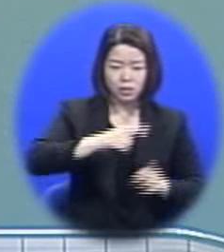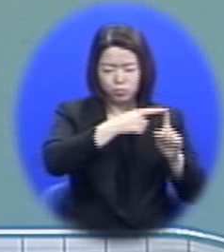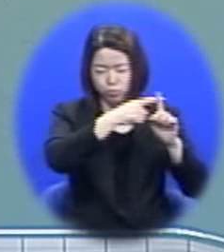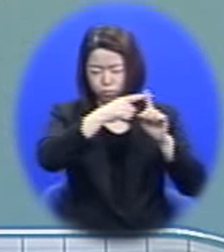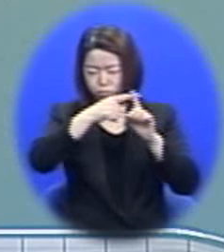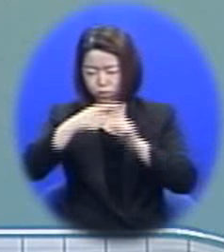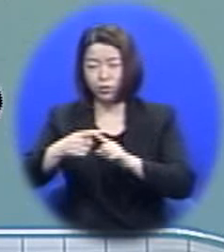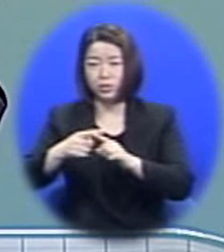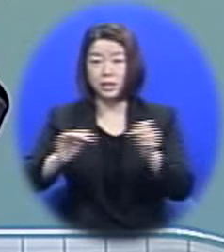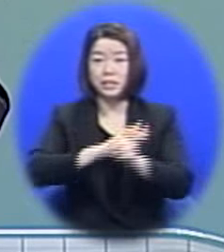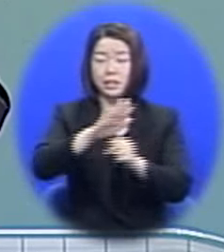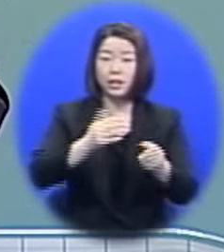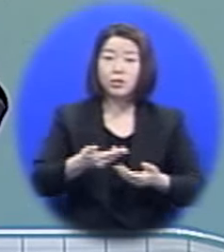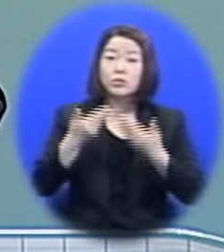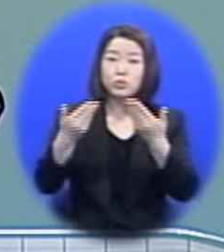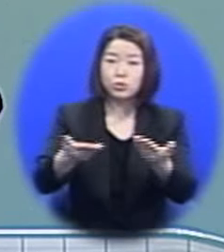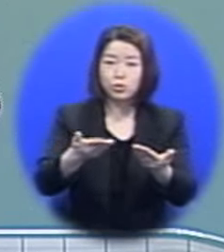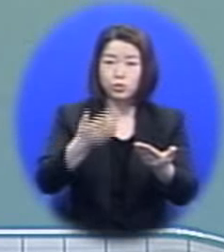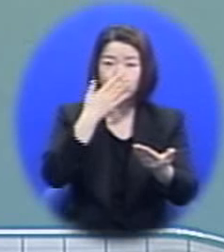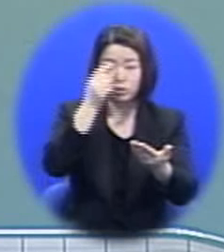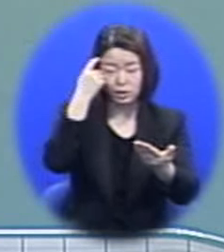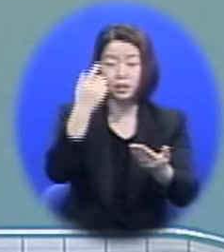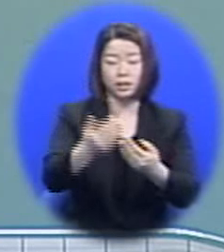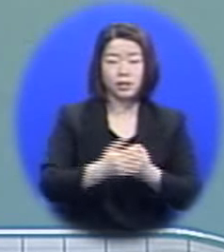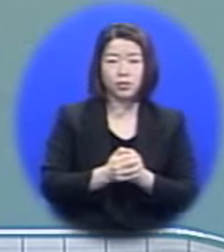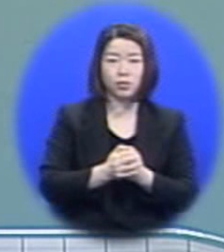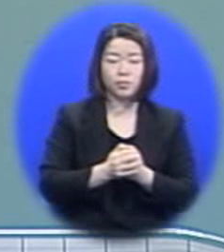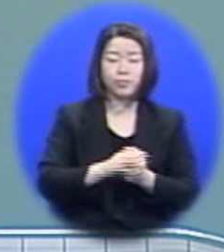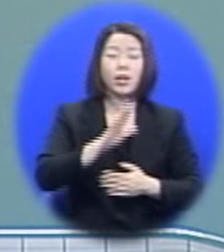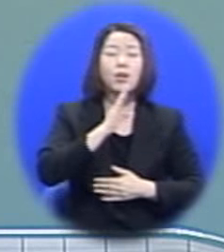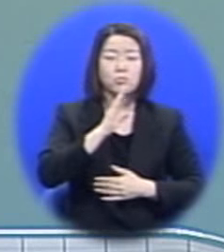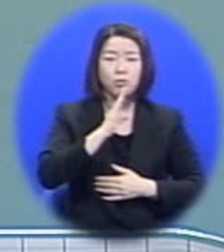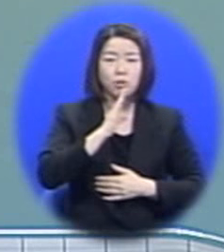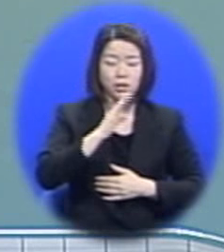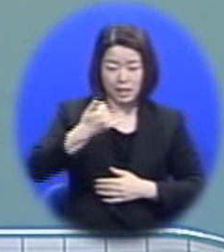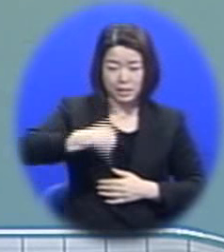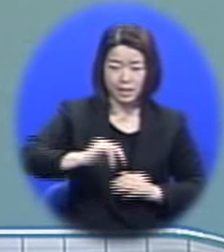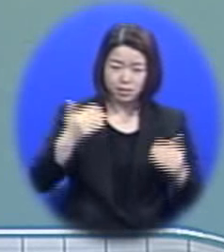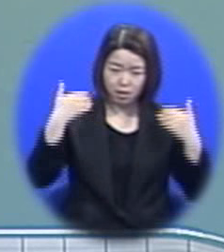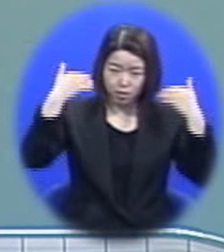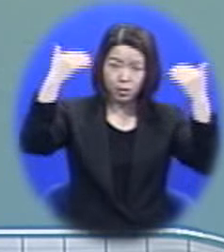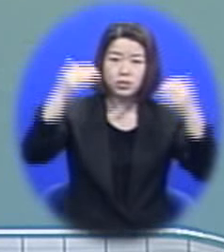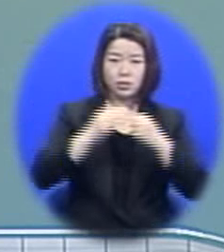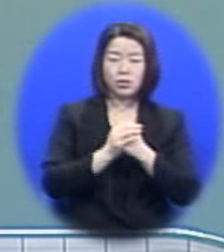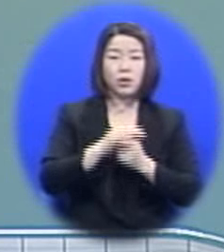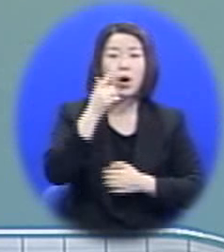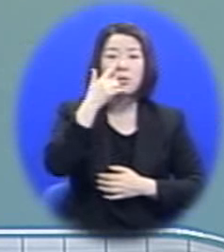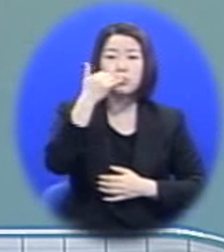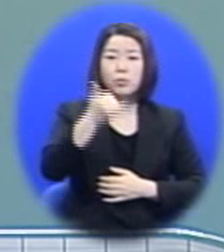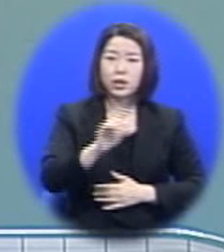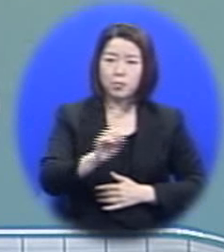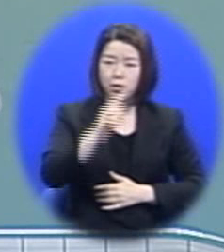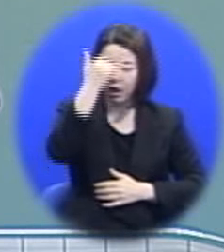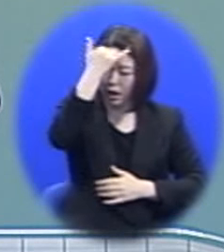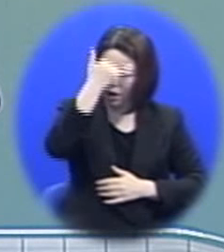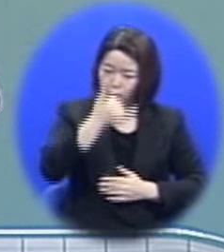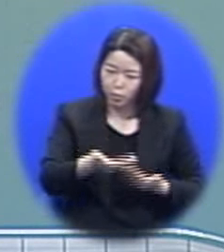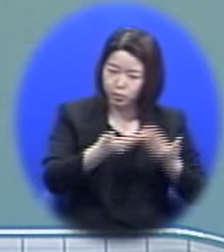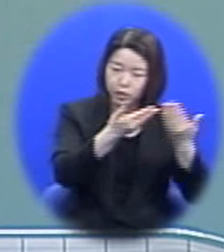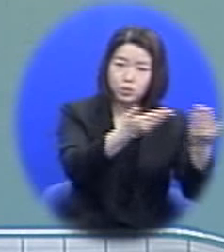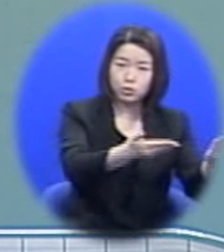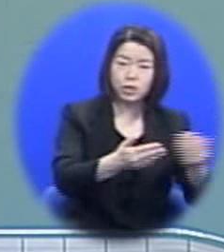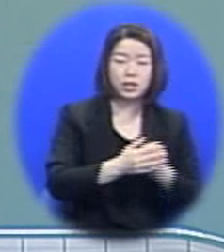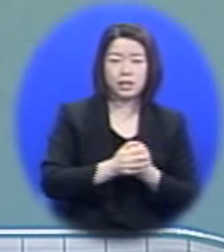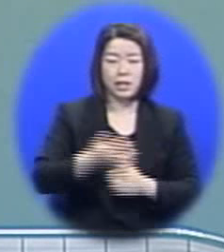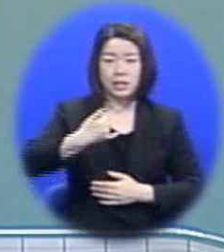베풀잖아요. 물론 자녀들이 커서 부모에게 뭔가 효도해 주기를,